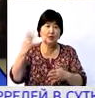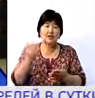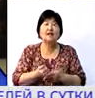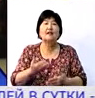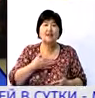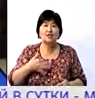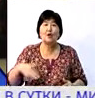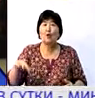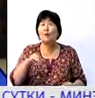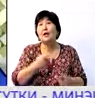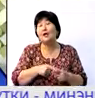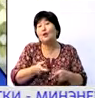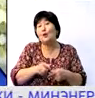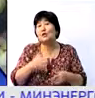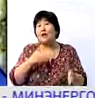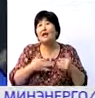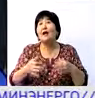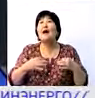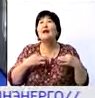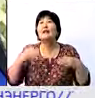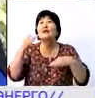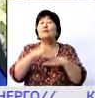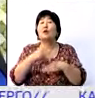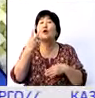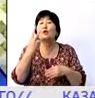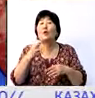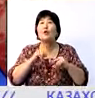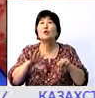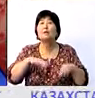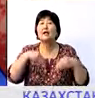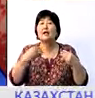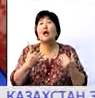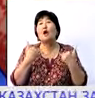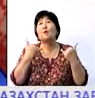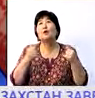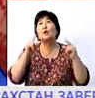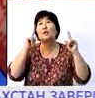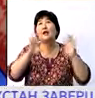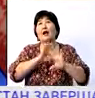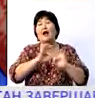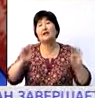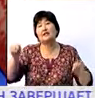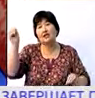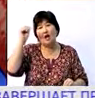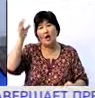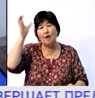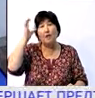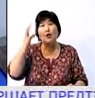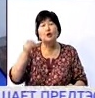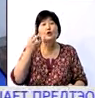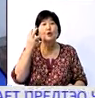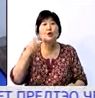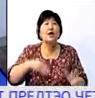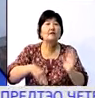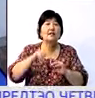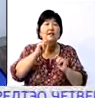нашей области, и этому очень рада. На торжественном вечере 3 учителей были удостоены почетного звания отличников образования. Еще 3 –